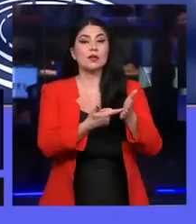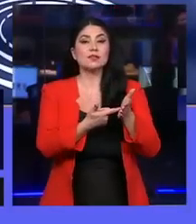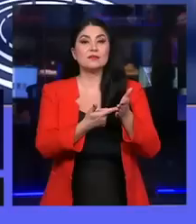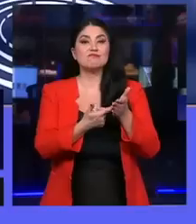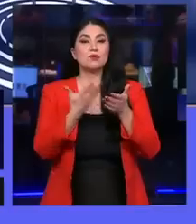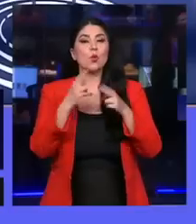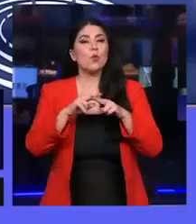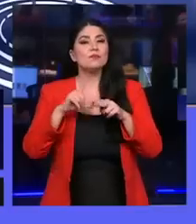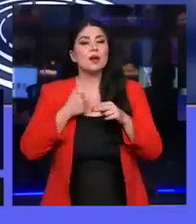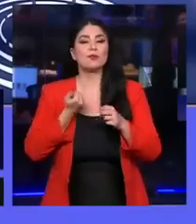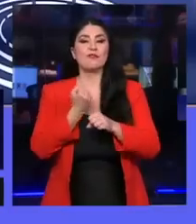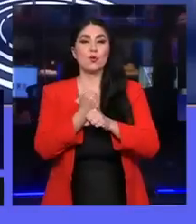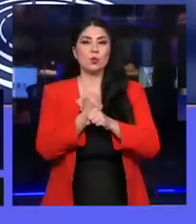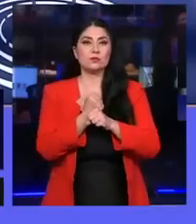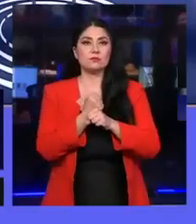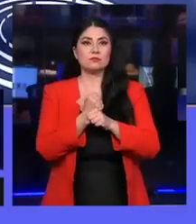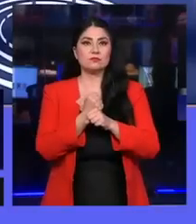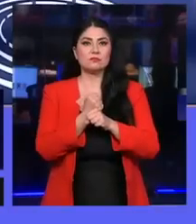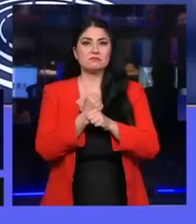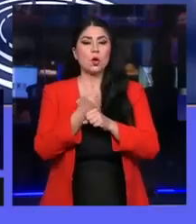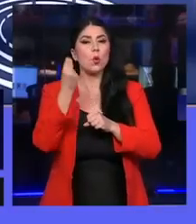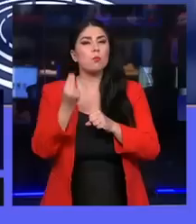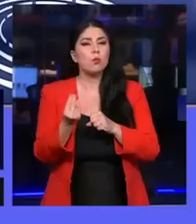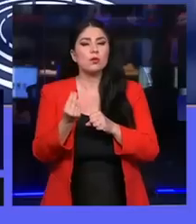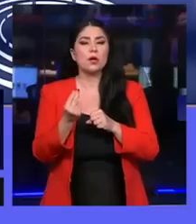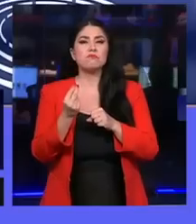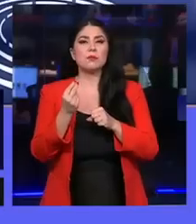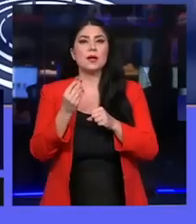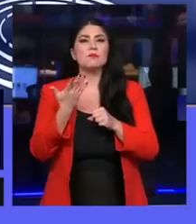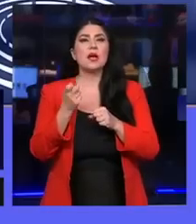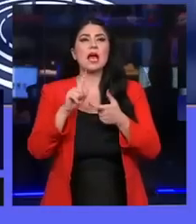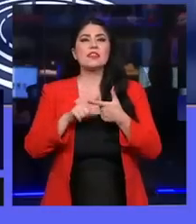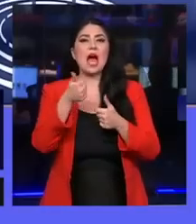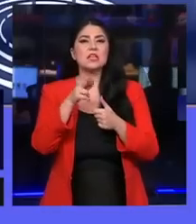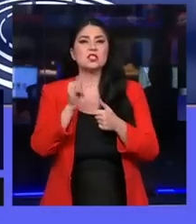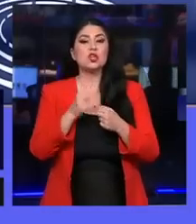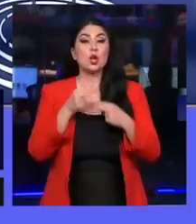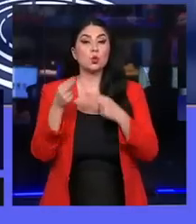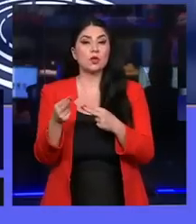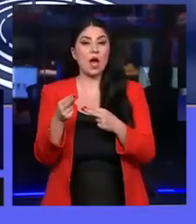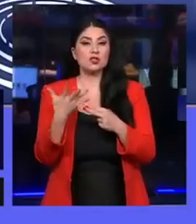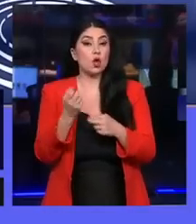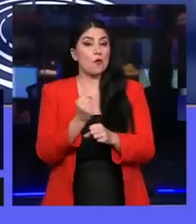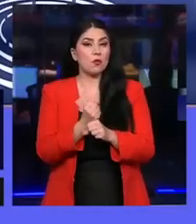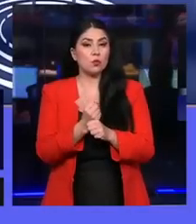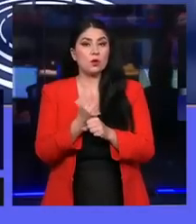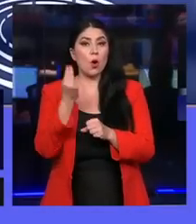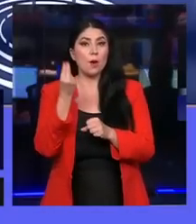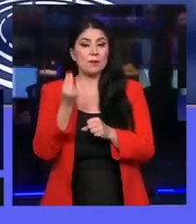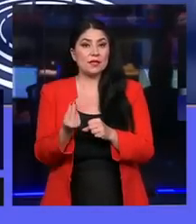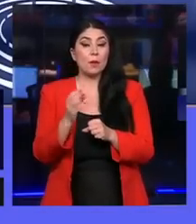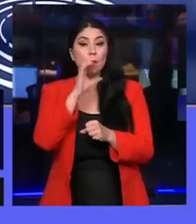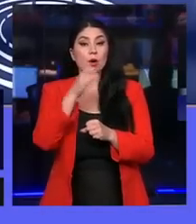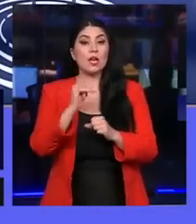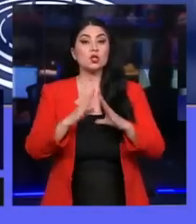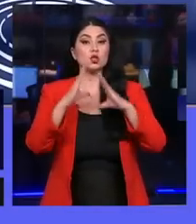de urmat, venind cu bune practici în materie de azil și returnare. Și